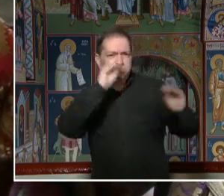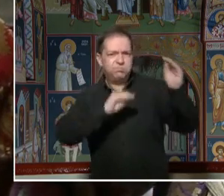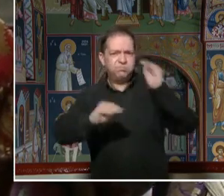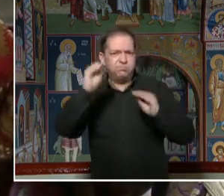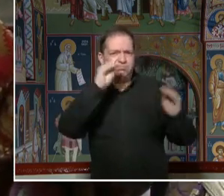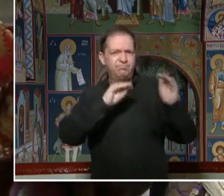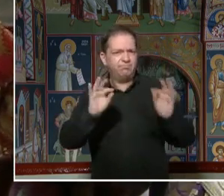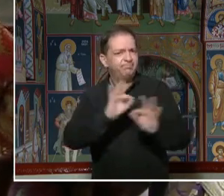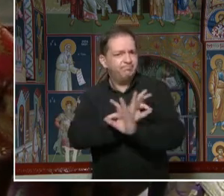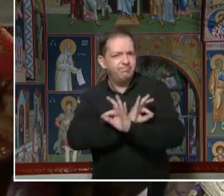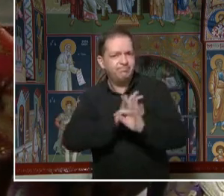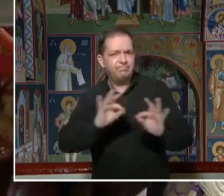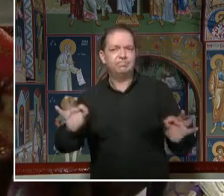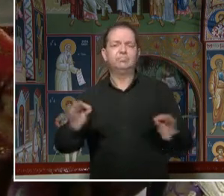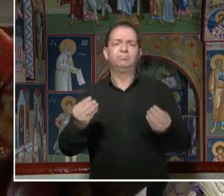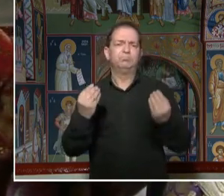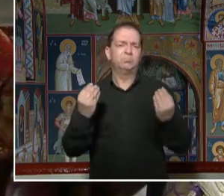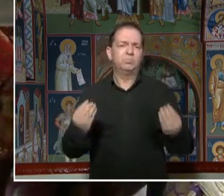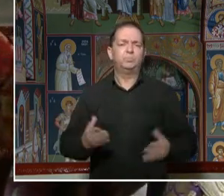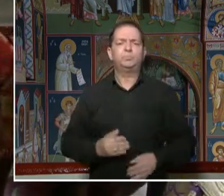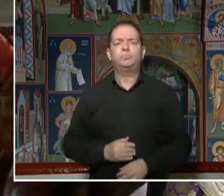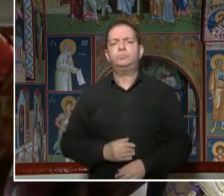στυλωθεί.